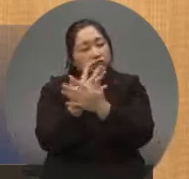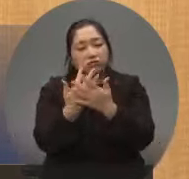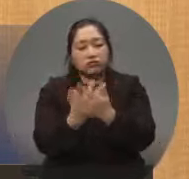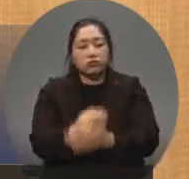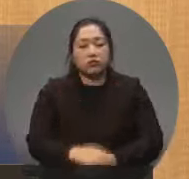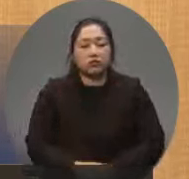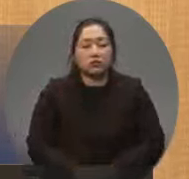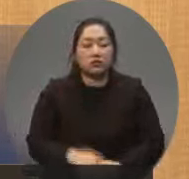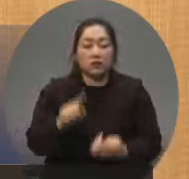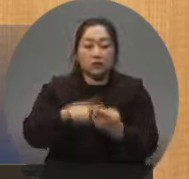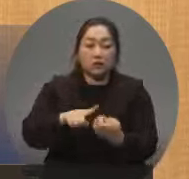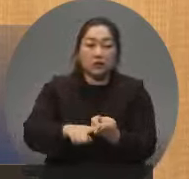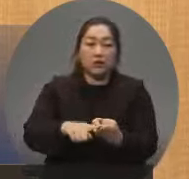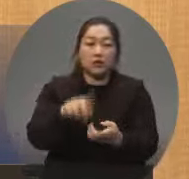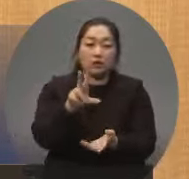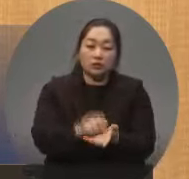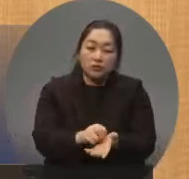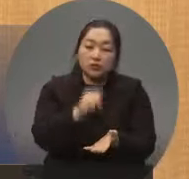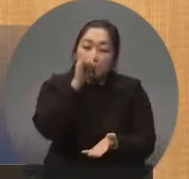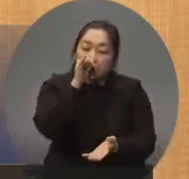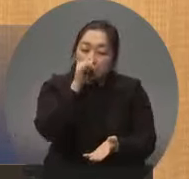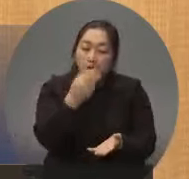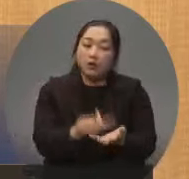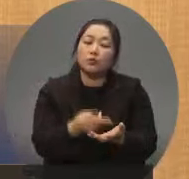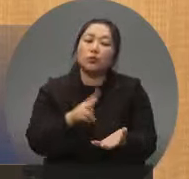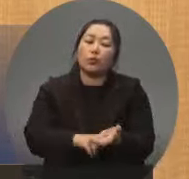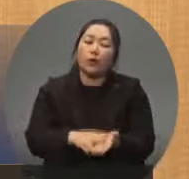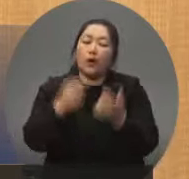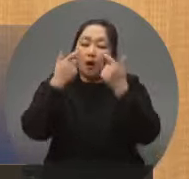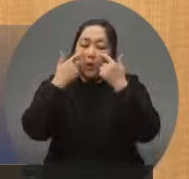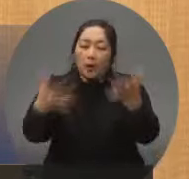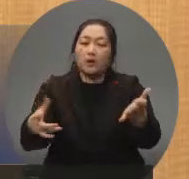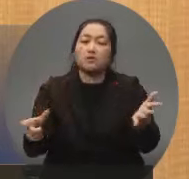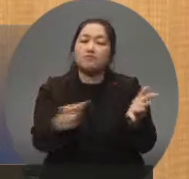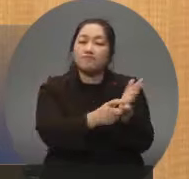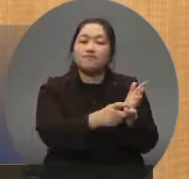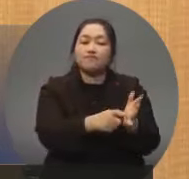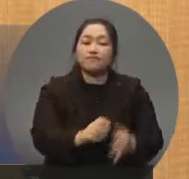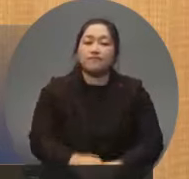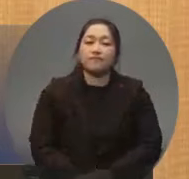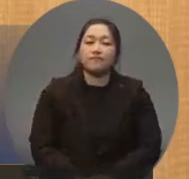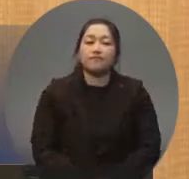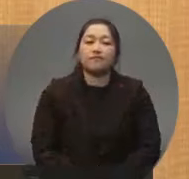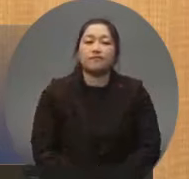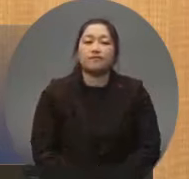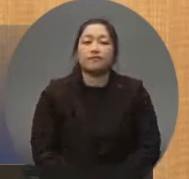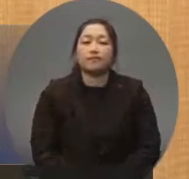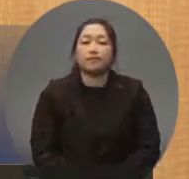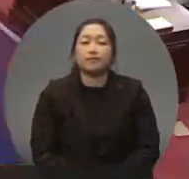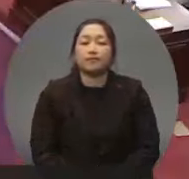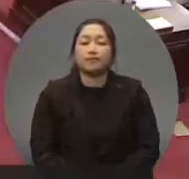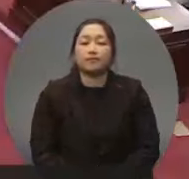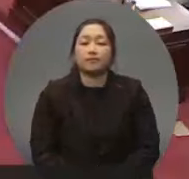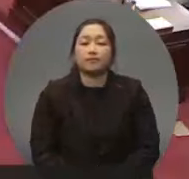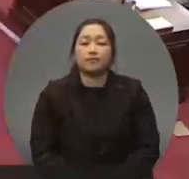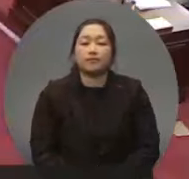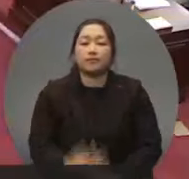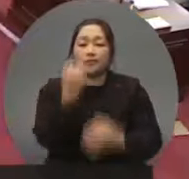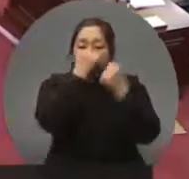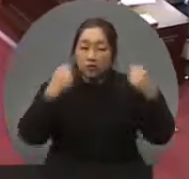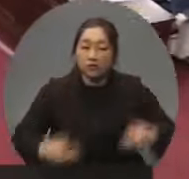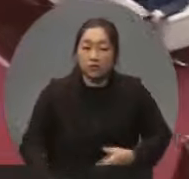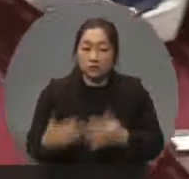부분이 있는 거 같기 때문에 그런 부분에 해서 문제가 있다 그러면 그 조례를 좀 명확하게 중북